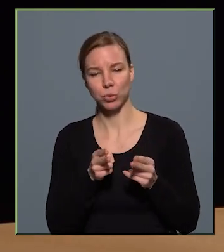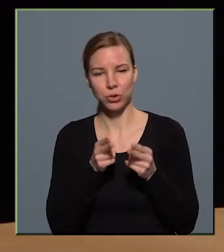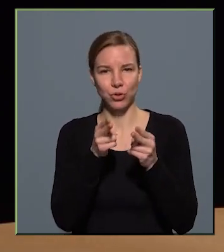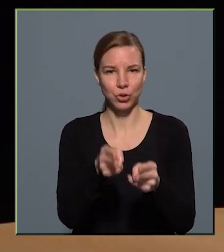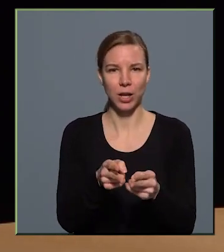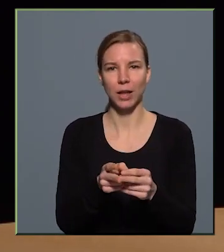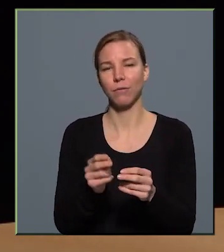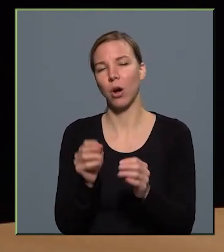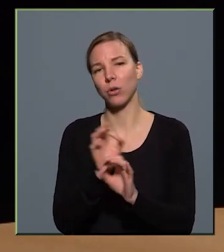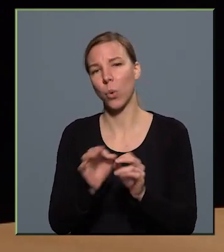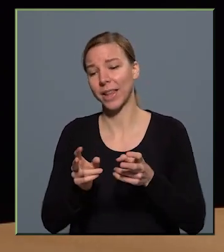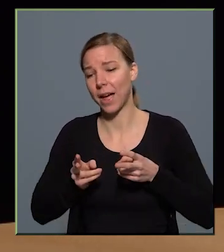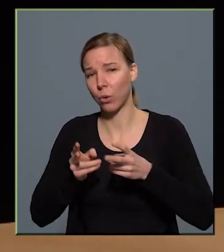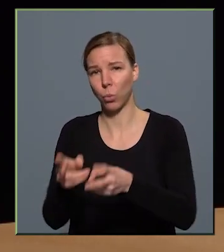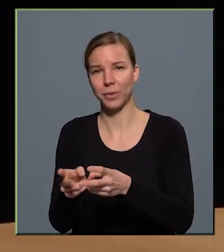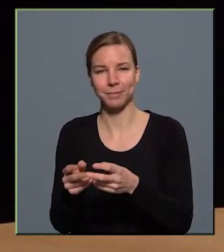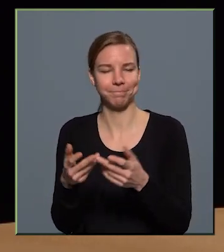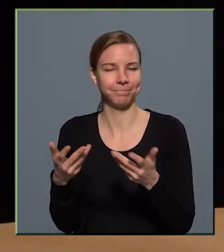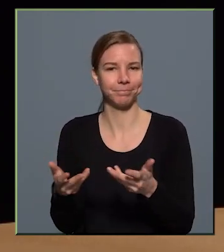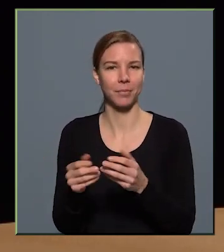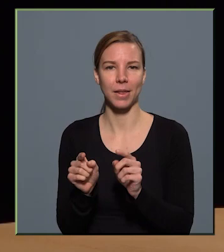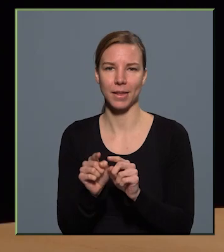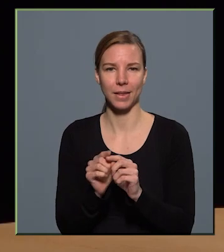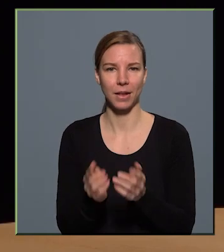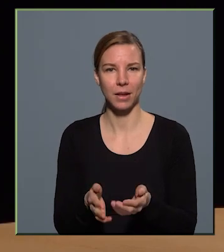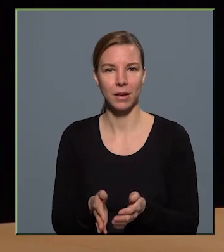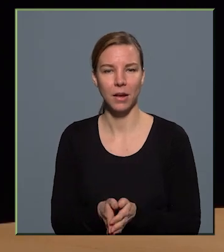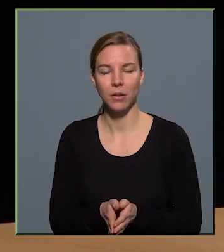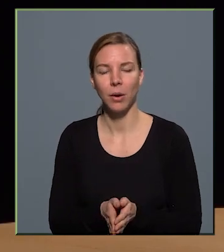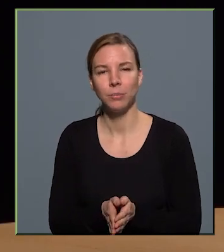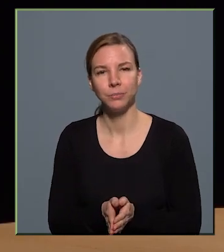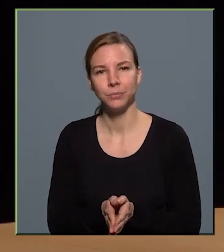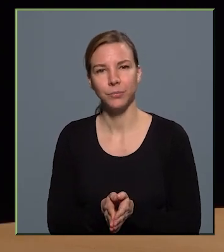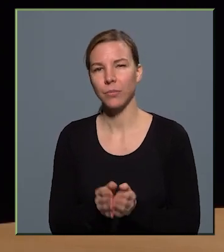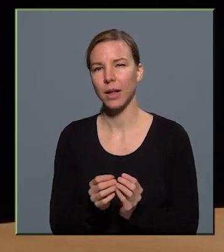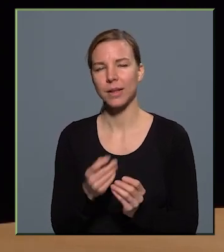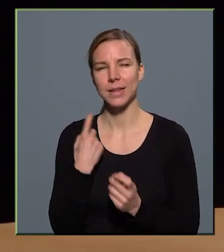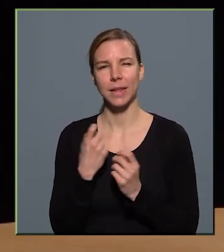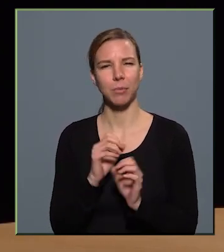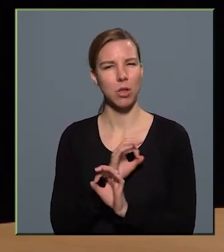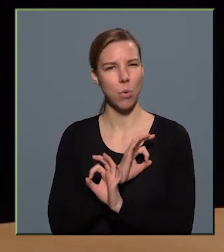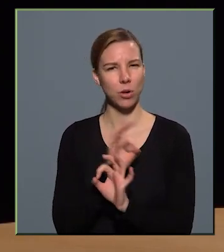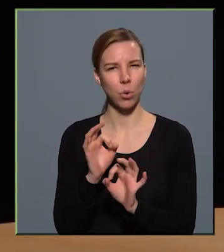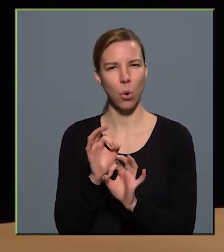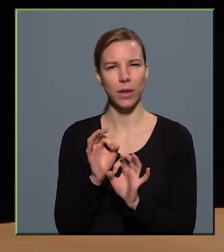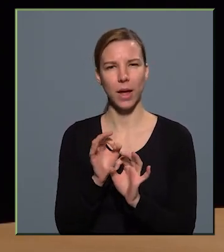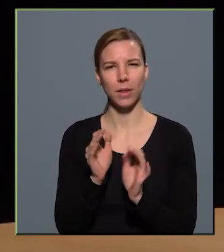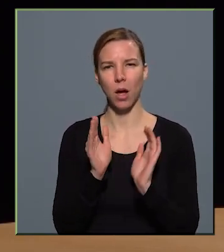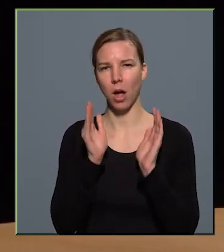országút. De én azt gondolom, hogy, és szerintem nagyon jó, hogy egyre inkább befelé megyünk,